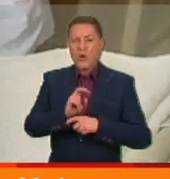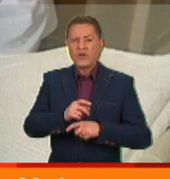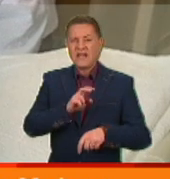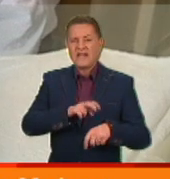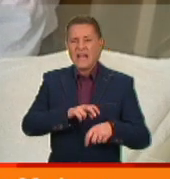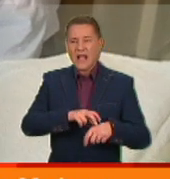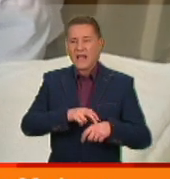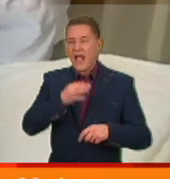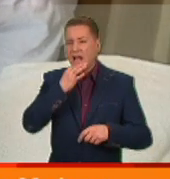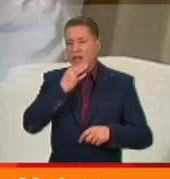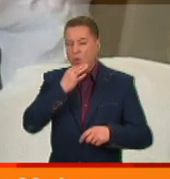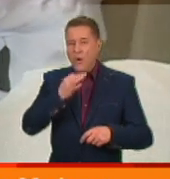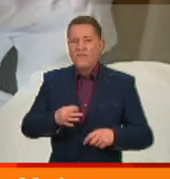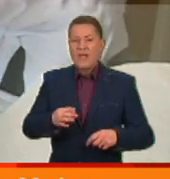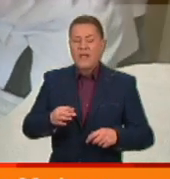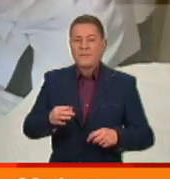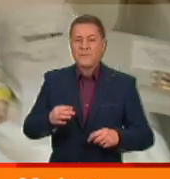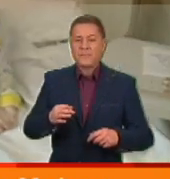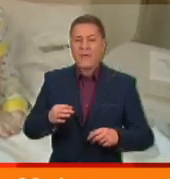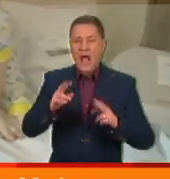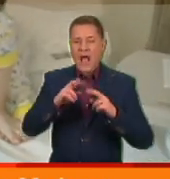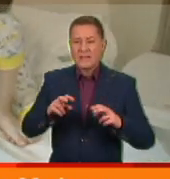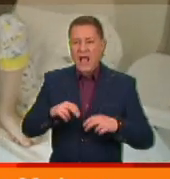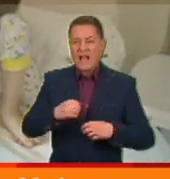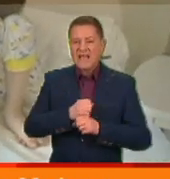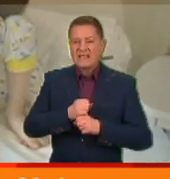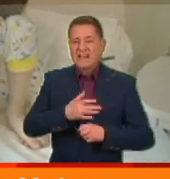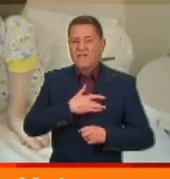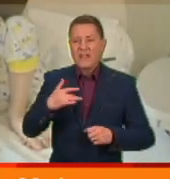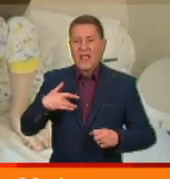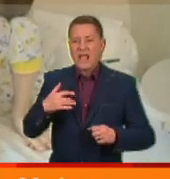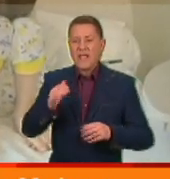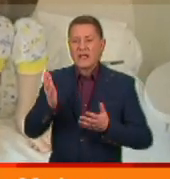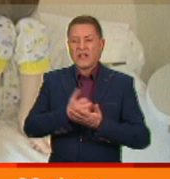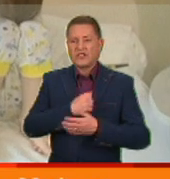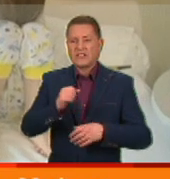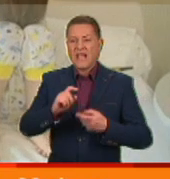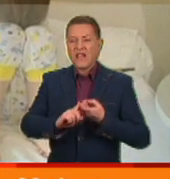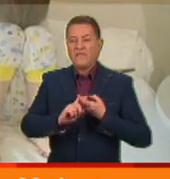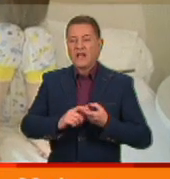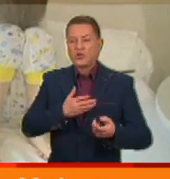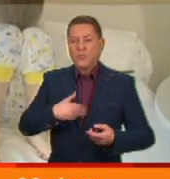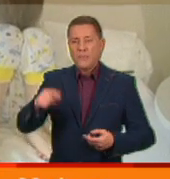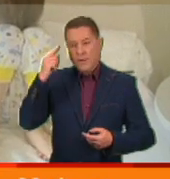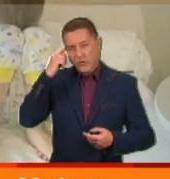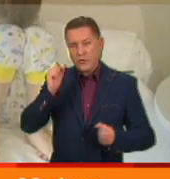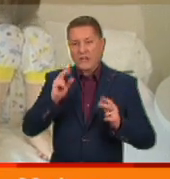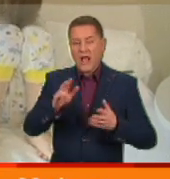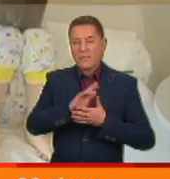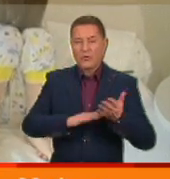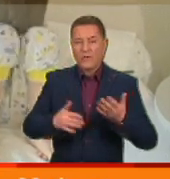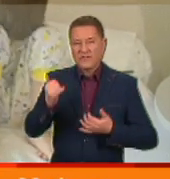Ранкові аналізи в легенях виявили інфекцію. Це дуже небезпечно. Ми міркуємо, як продовжувати курс